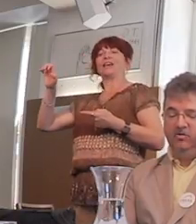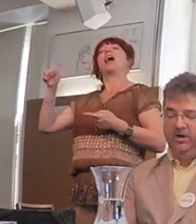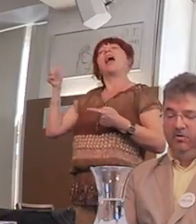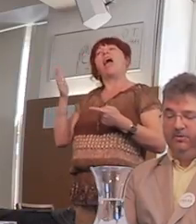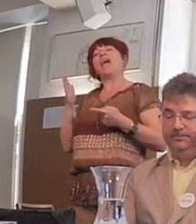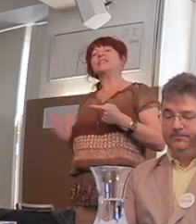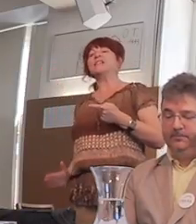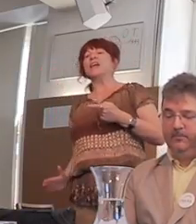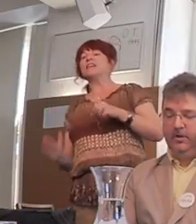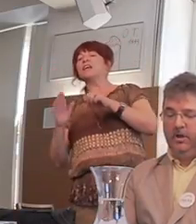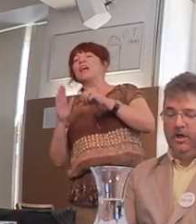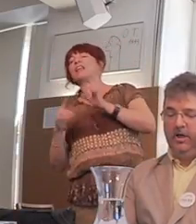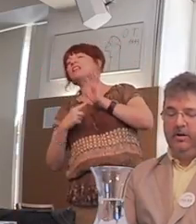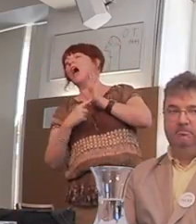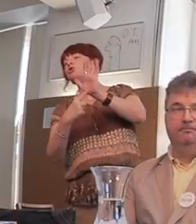diskriminierender Darstellung.